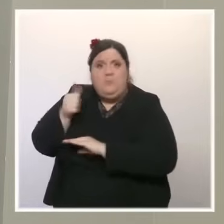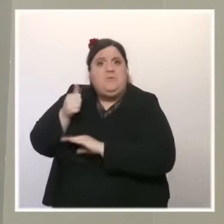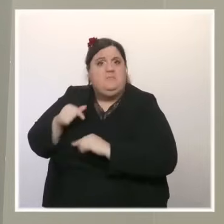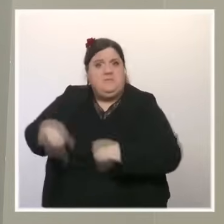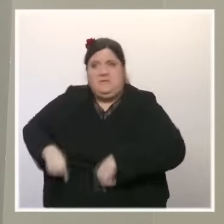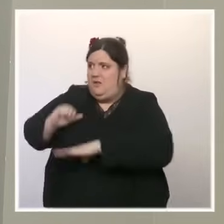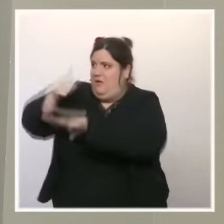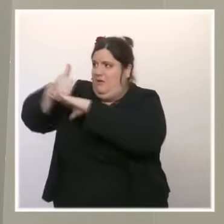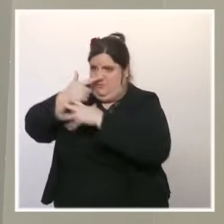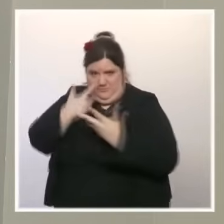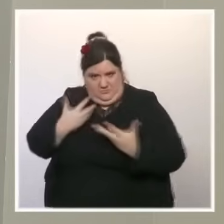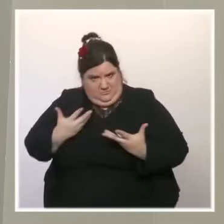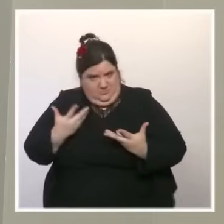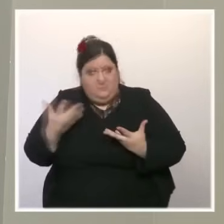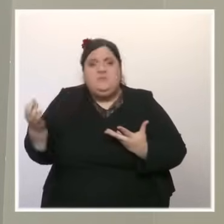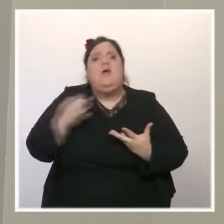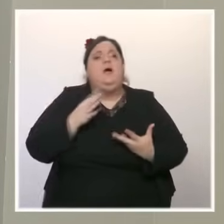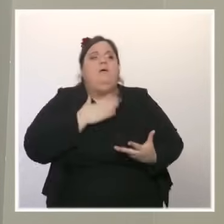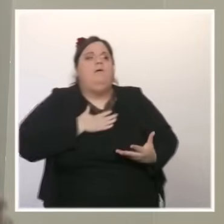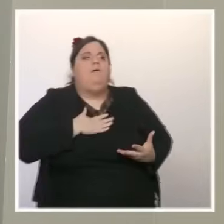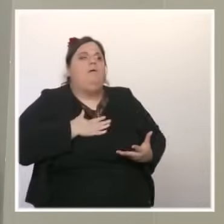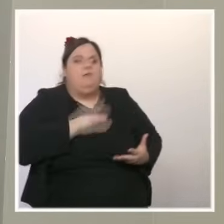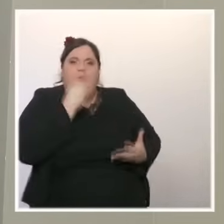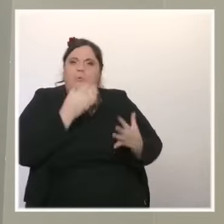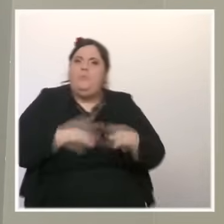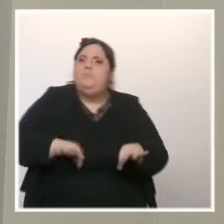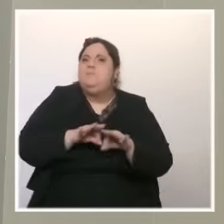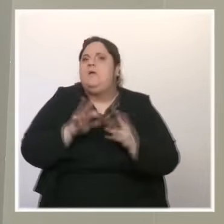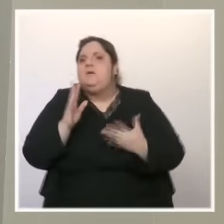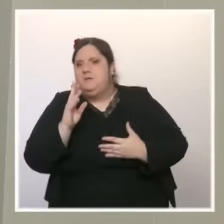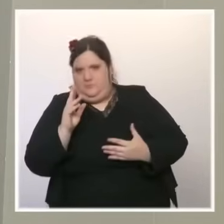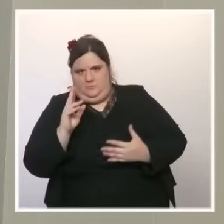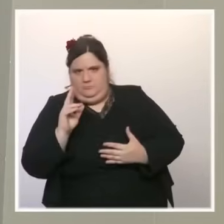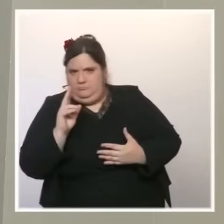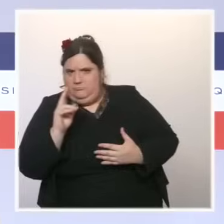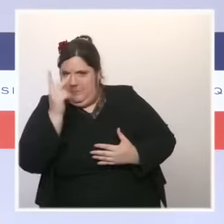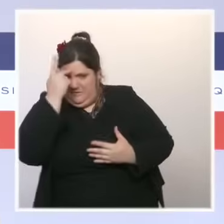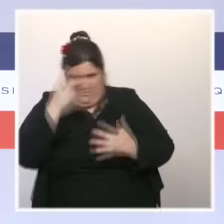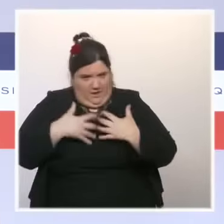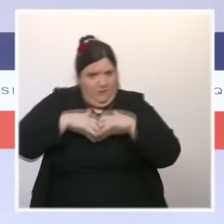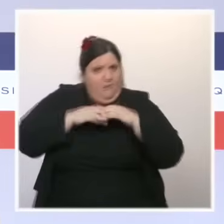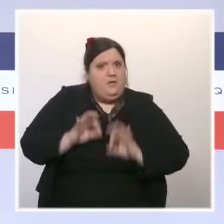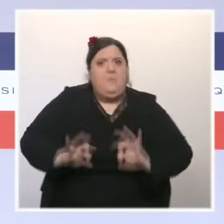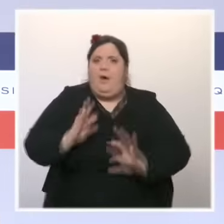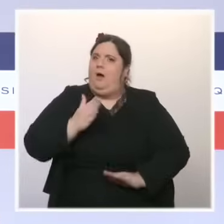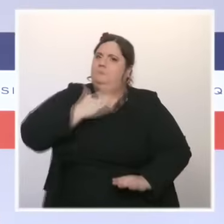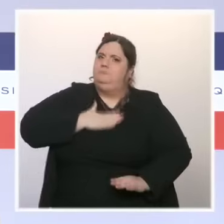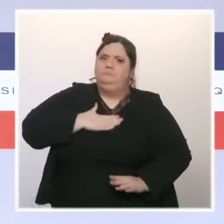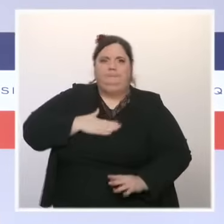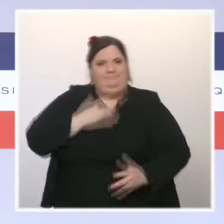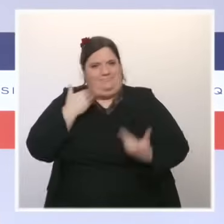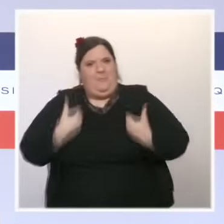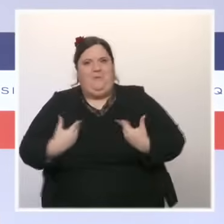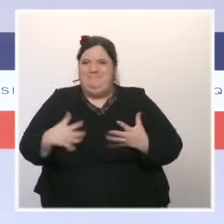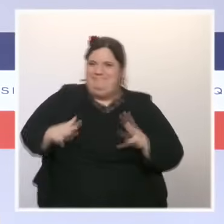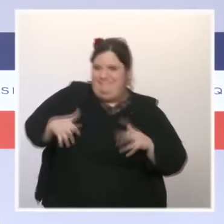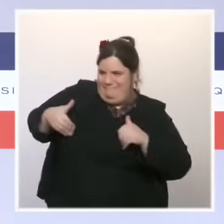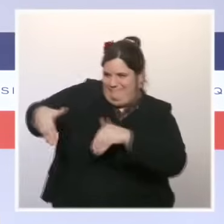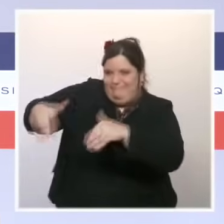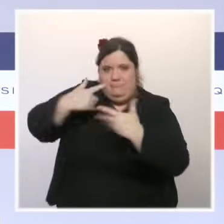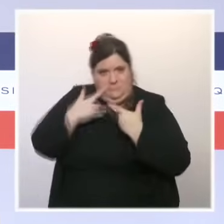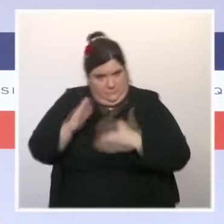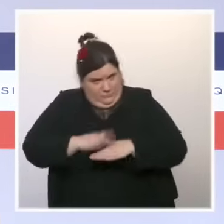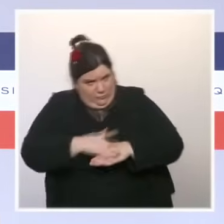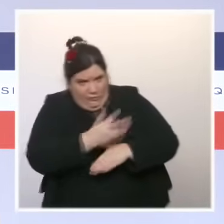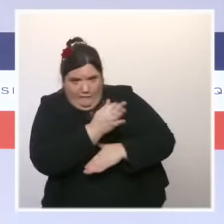récemment d'avoir empêché la création d'un État palestinien, chose que la France demande. Oui, la solution politique que la France défend, c'est toujours la